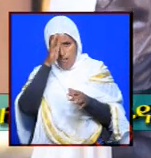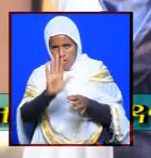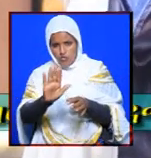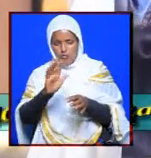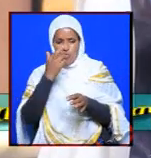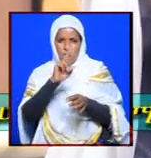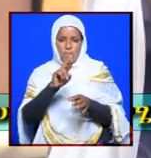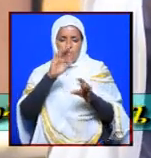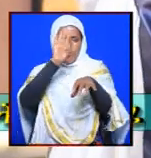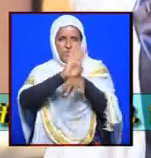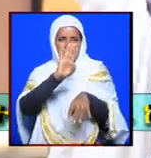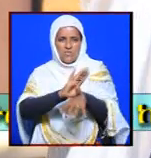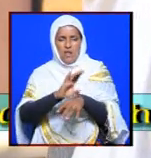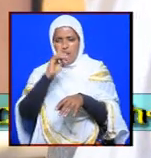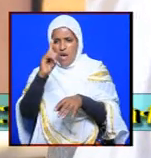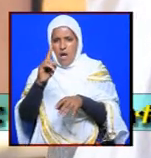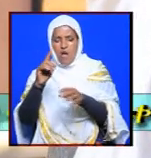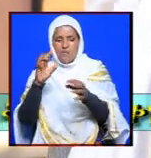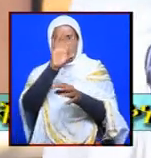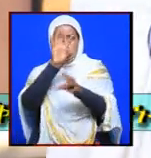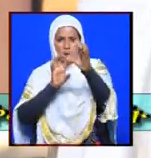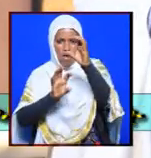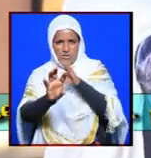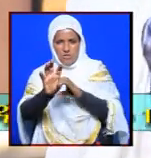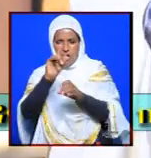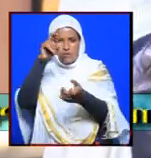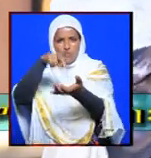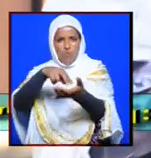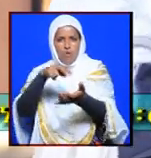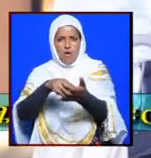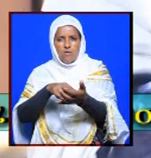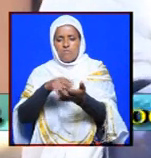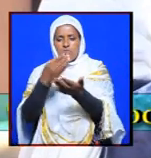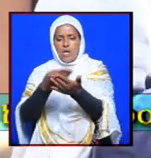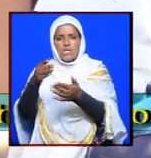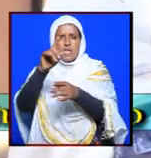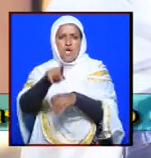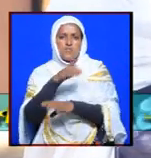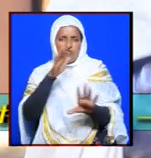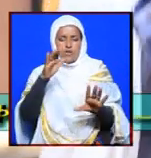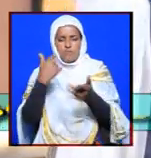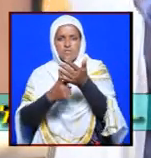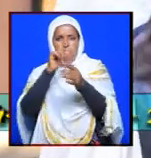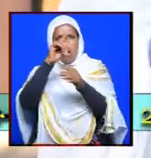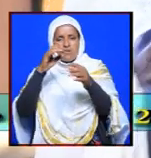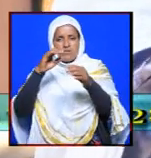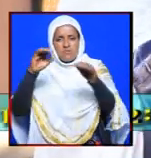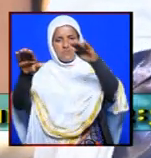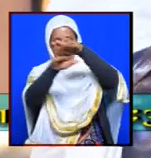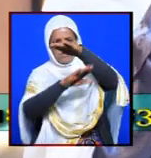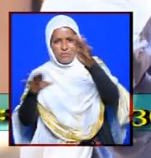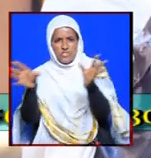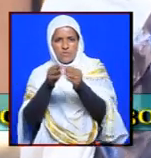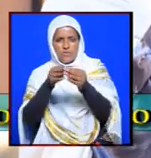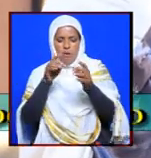አባቶች፣ ለቤተክርስቲያን፣ ለአንድ መዋቅር፣ ለሲኖዶስ፣ ለአንድ ተቋም መገዛት አያስፈልግም፣ በዚህ በአንድ ጥላ ስር